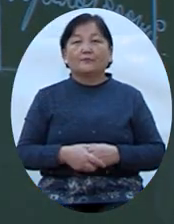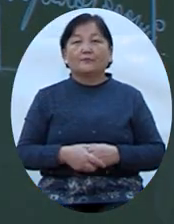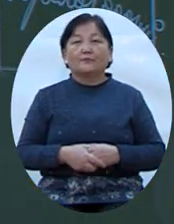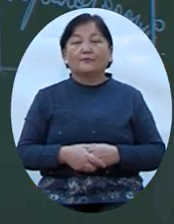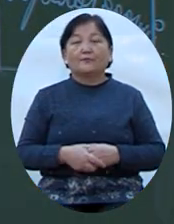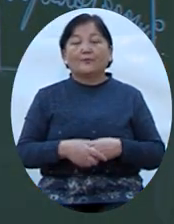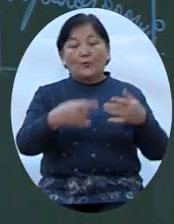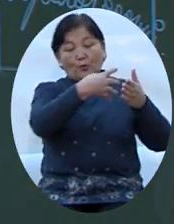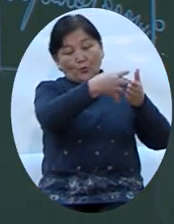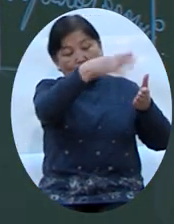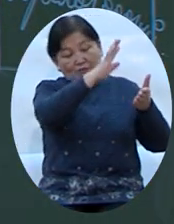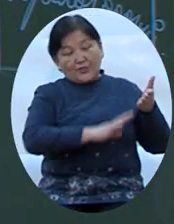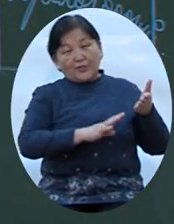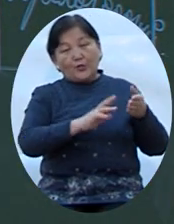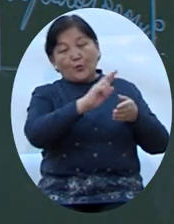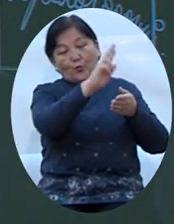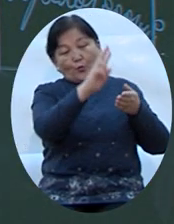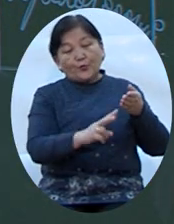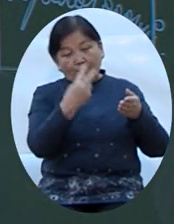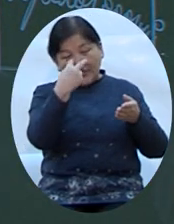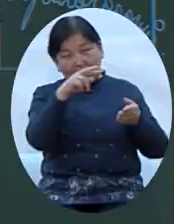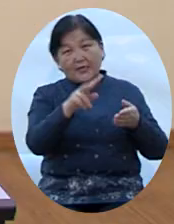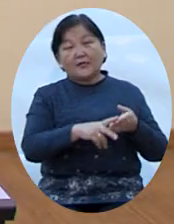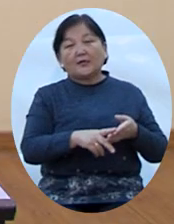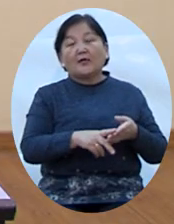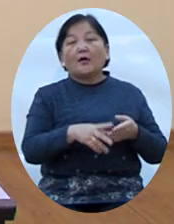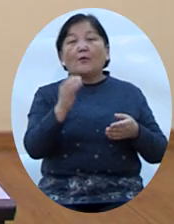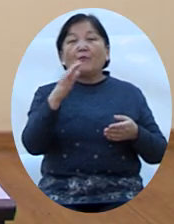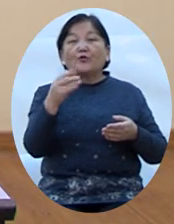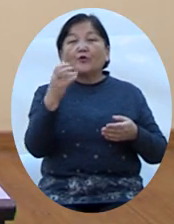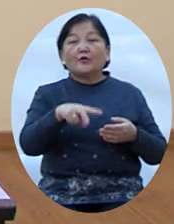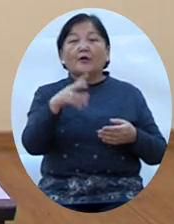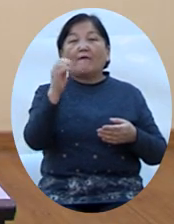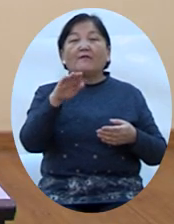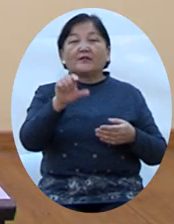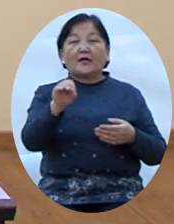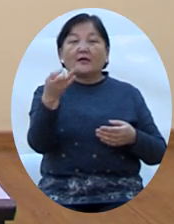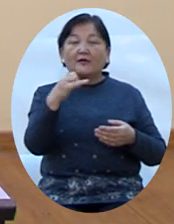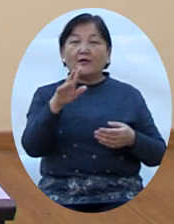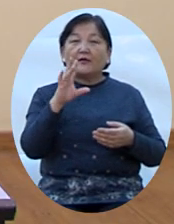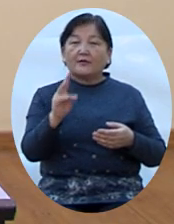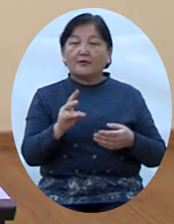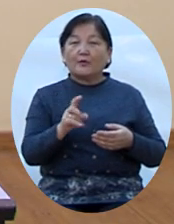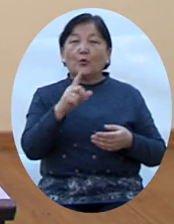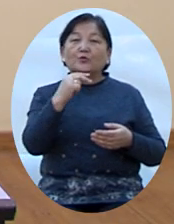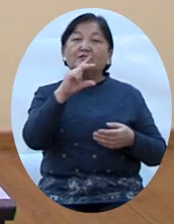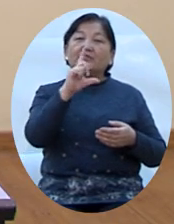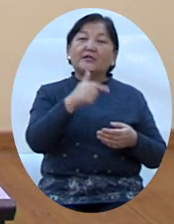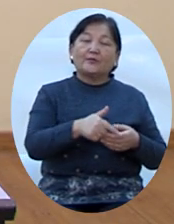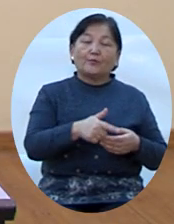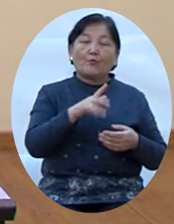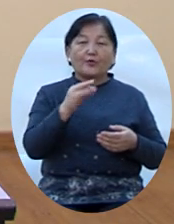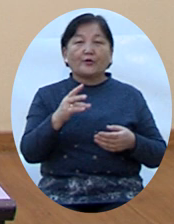За хүснэгтэх үр дүнгээс харахад пенолфетилений уусмал нь хүчил